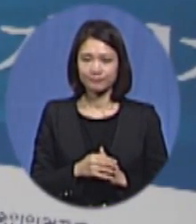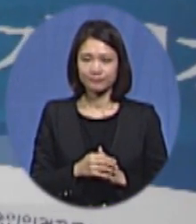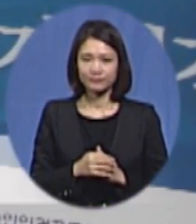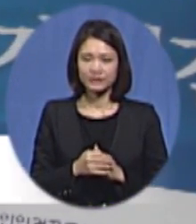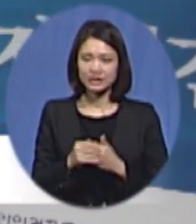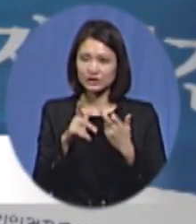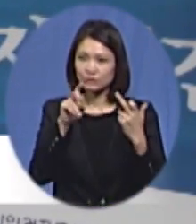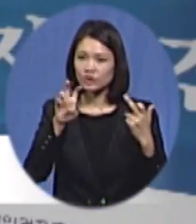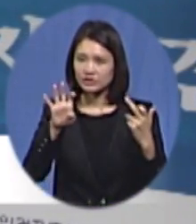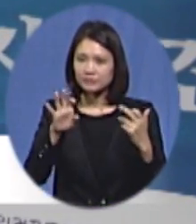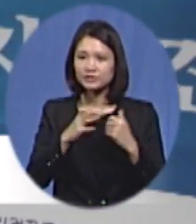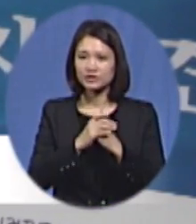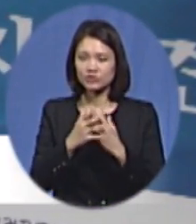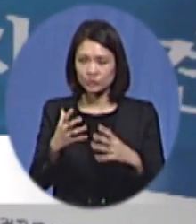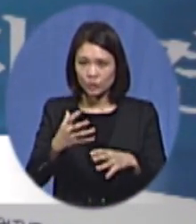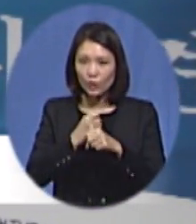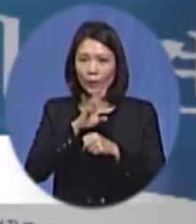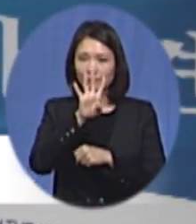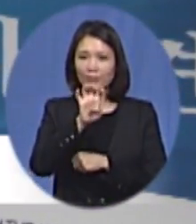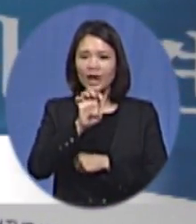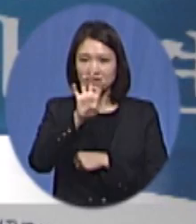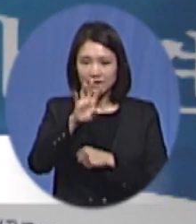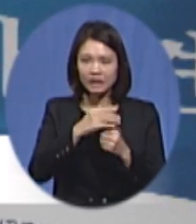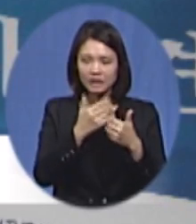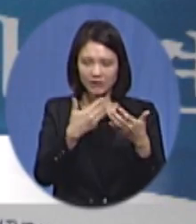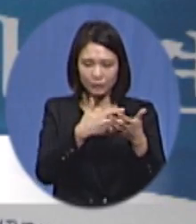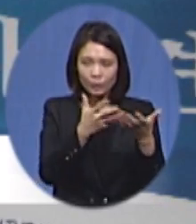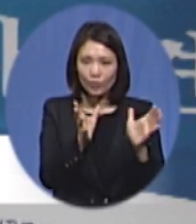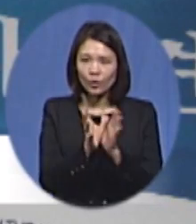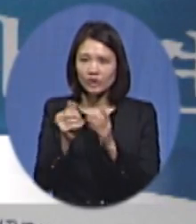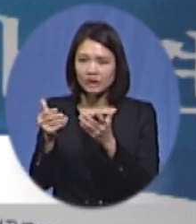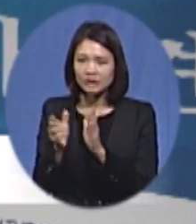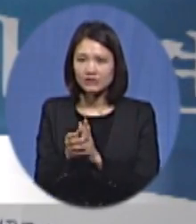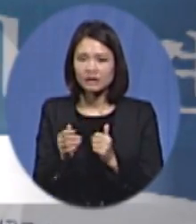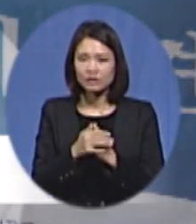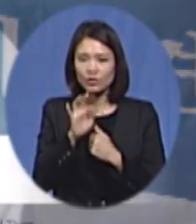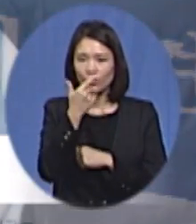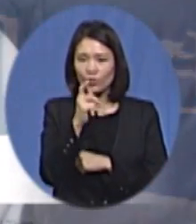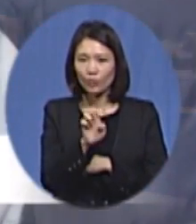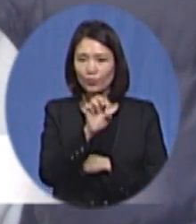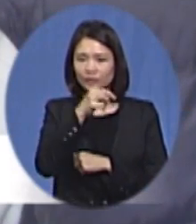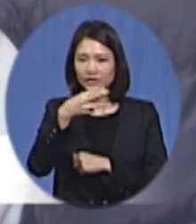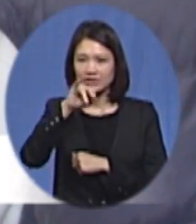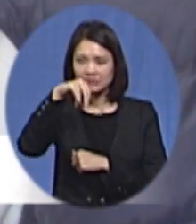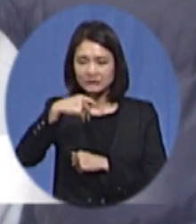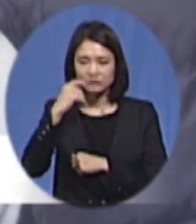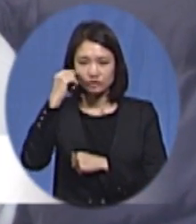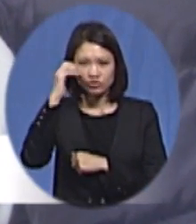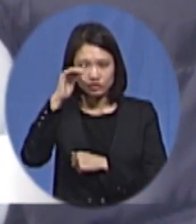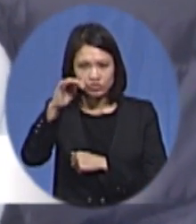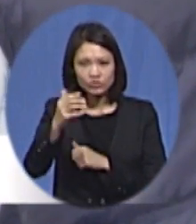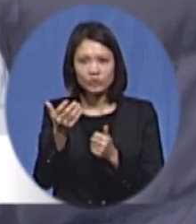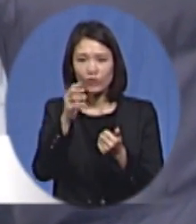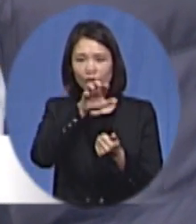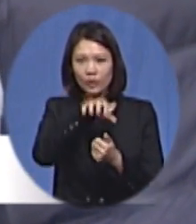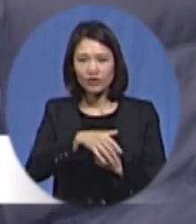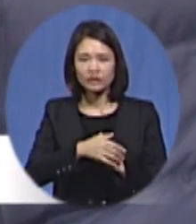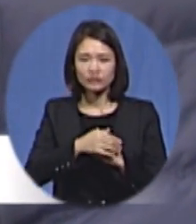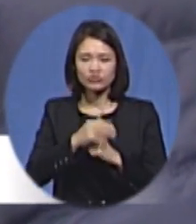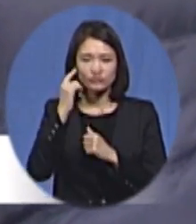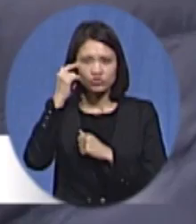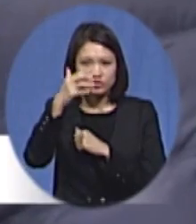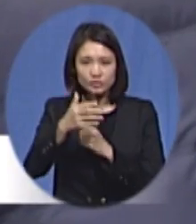지난 14일 44개 노동사회복지단체들은 2015 홈리스 추모제 공동기획단을 꾸려